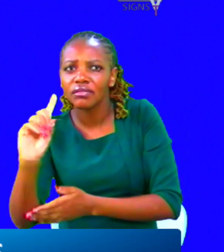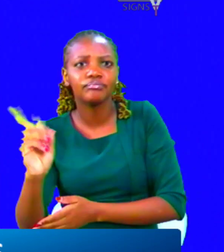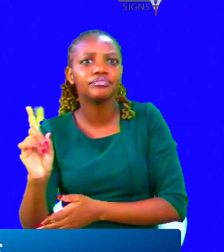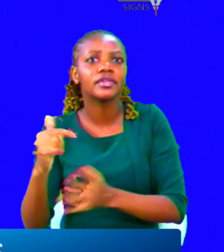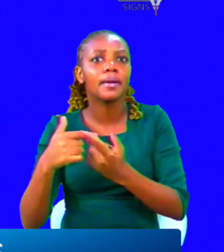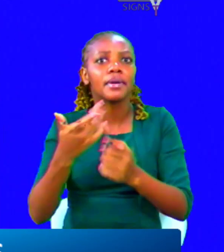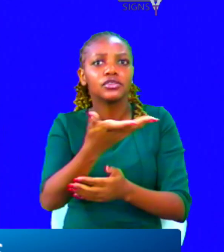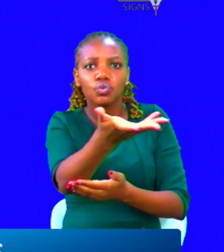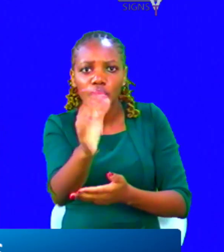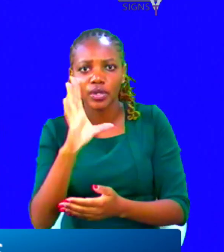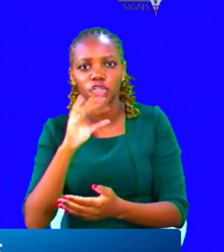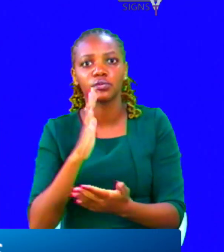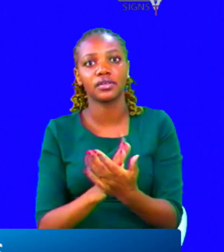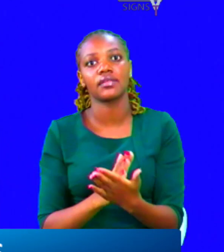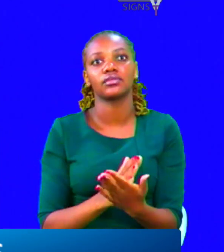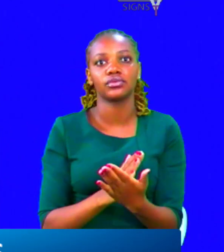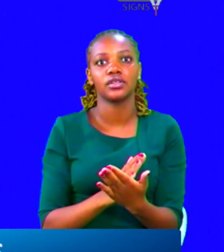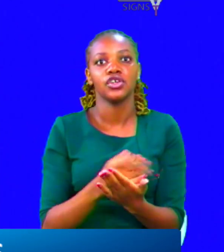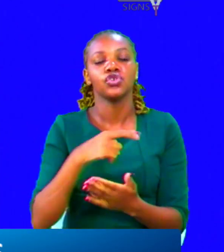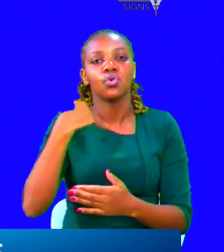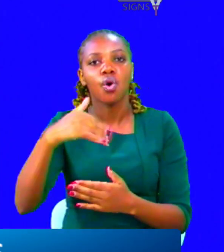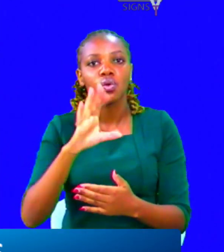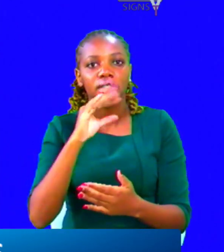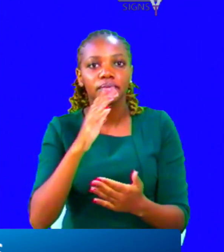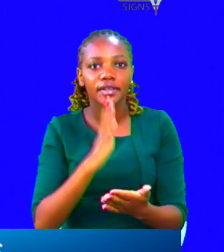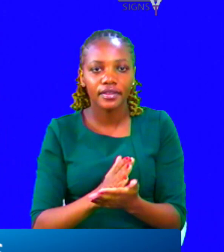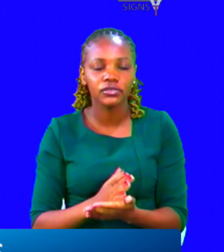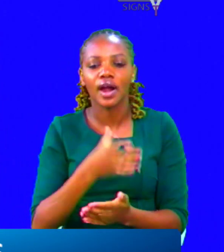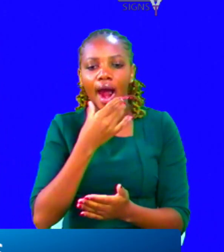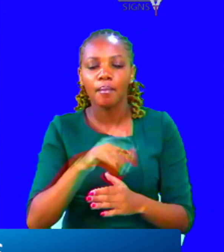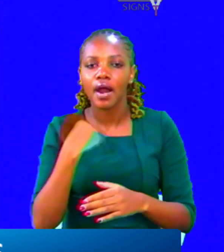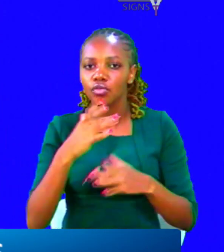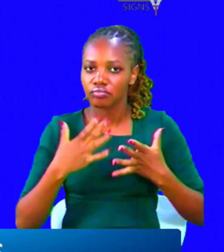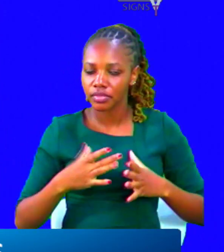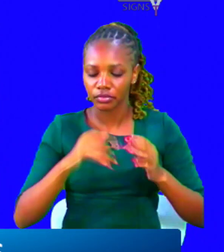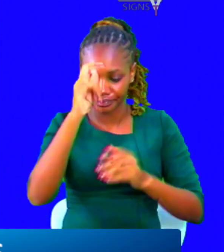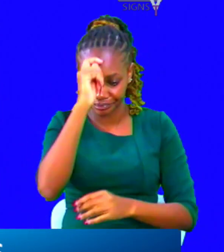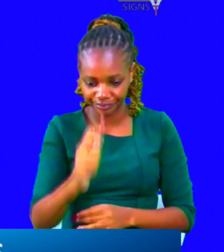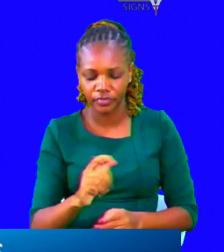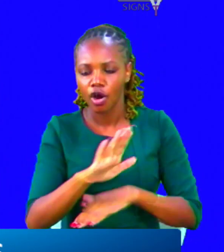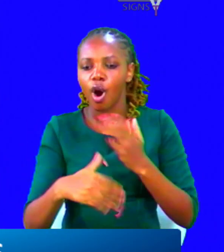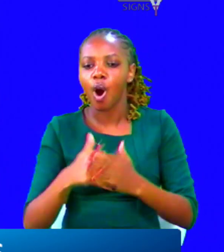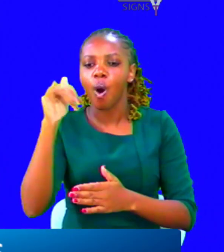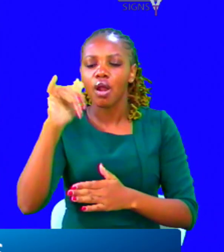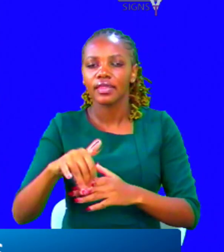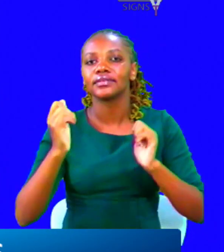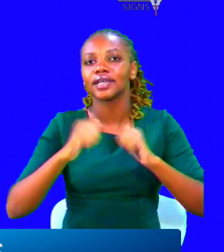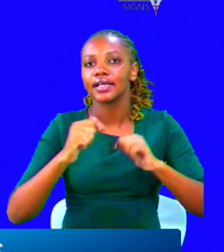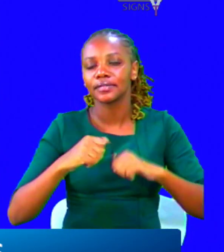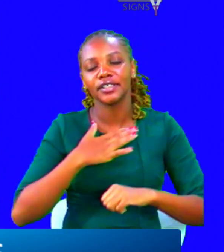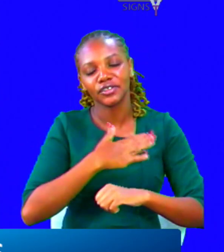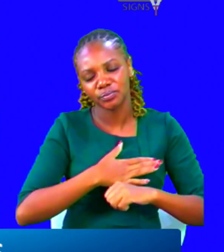wewe. Lakini kwa sababu wewe ni msema kweli, wewe ni muungwana, you are man of integrity, yale mambo